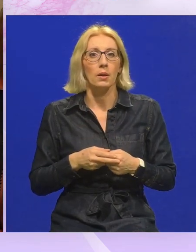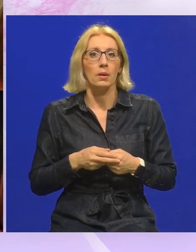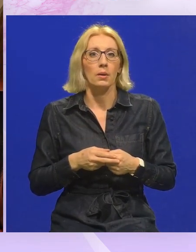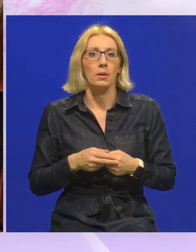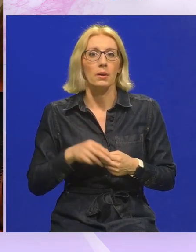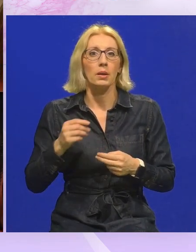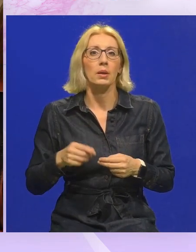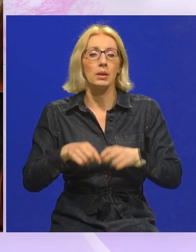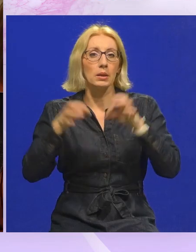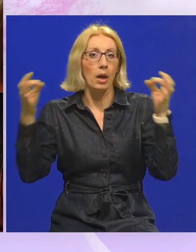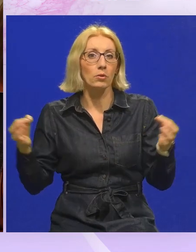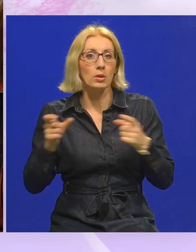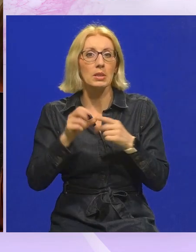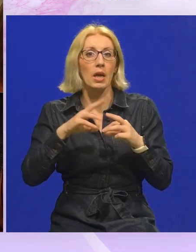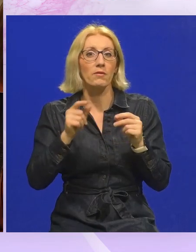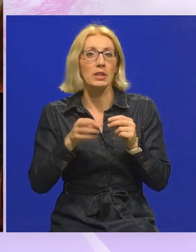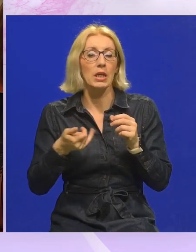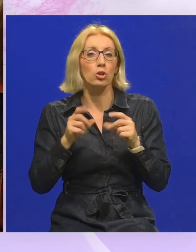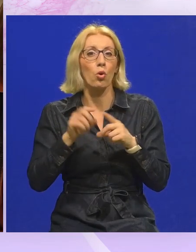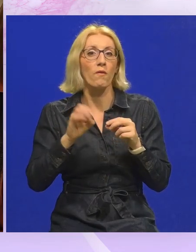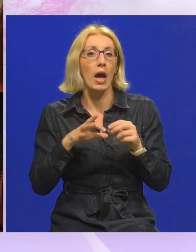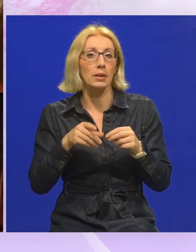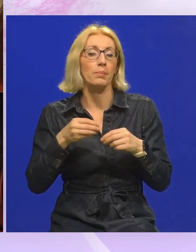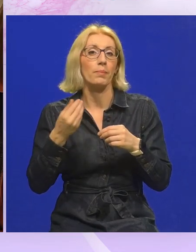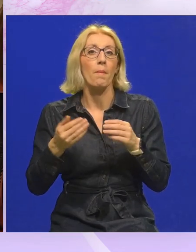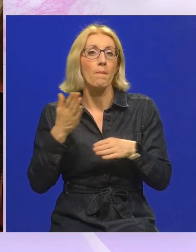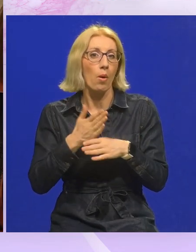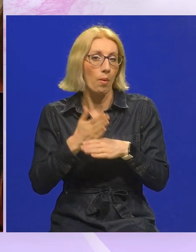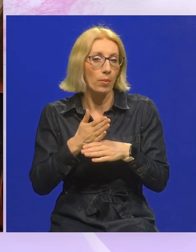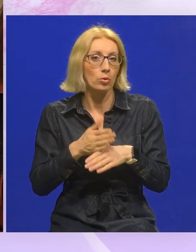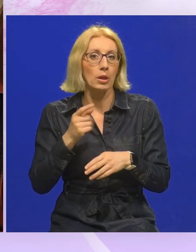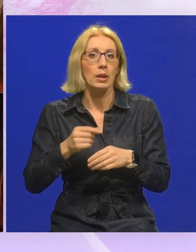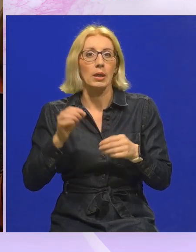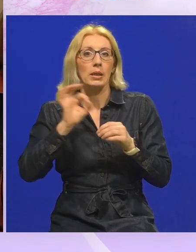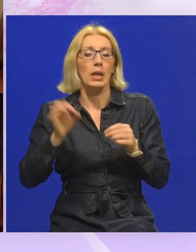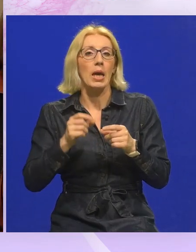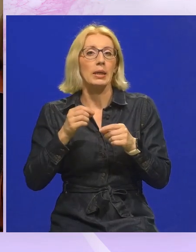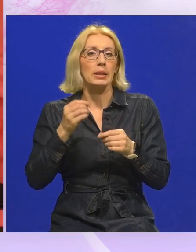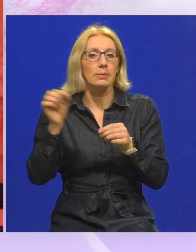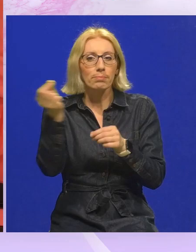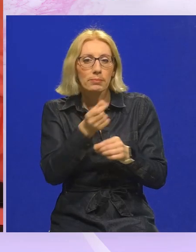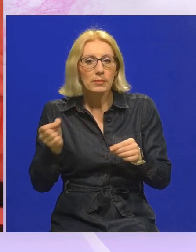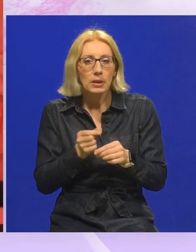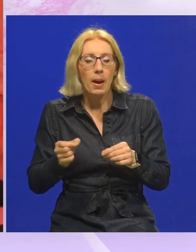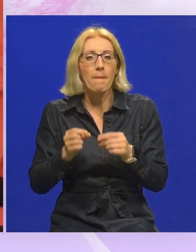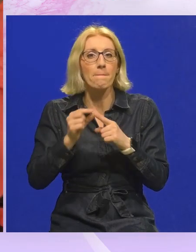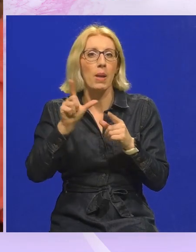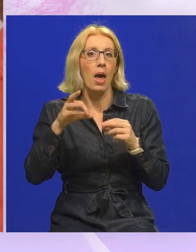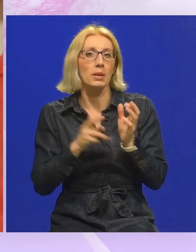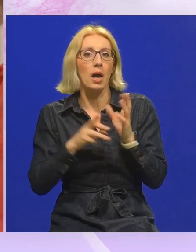javno savjetovanje u sklopu izrade plana razvoja grada